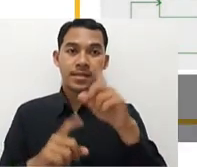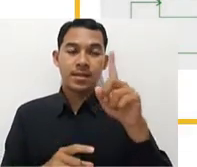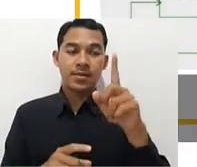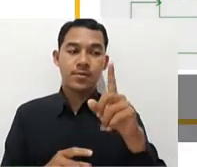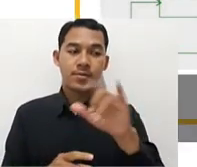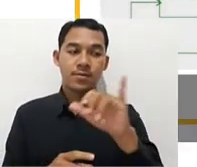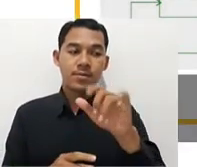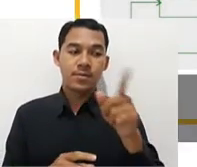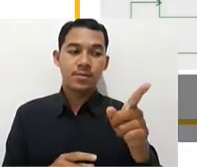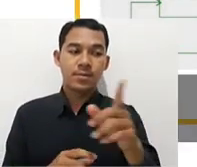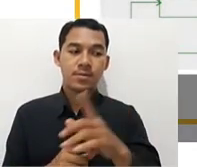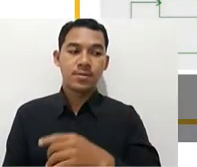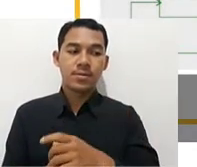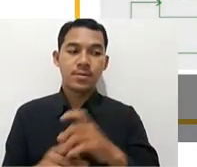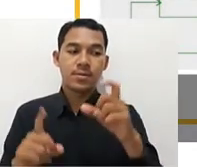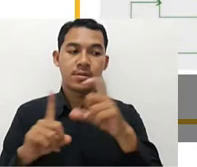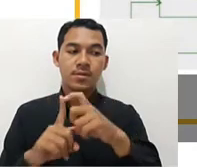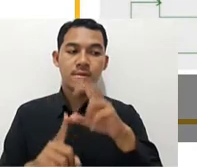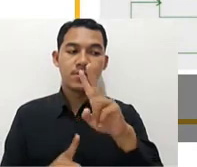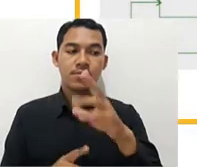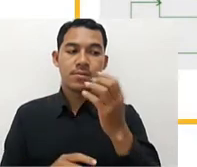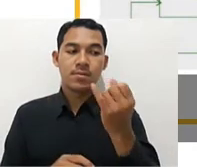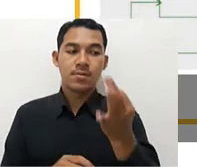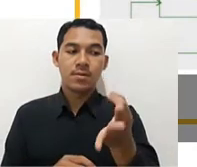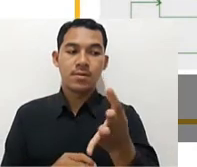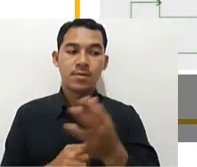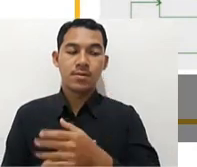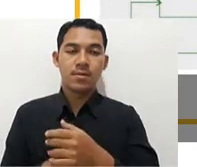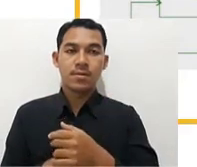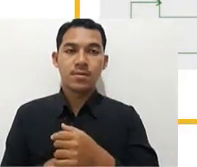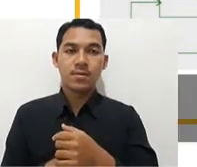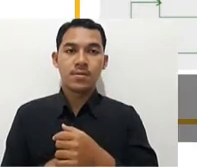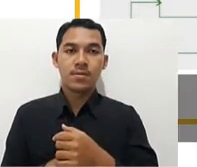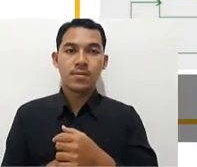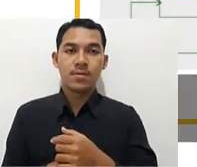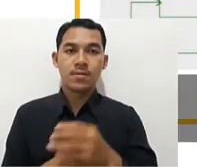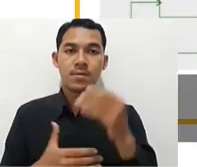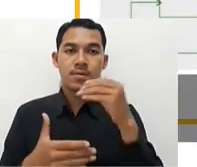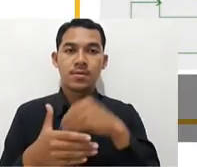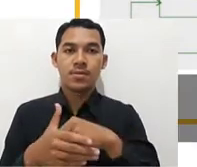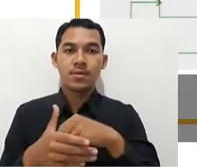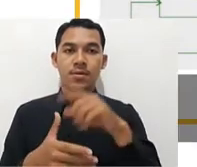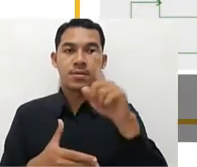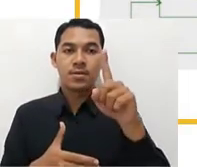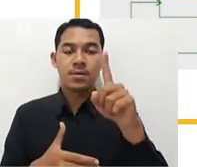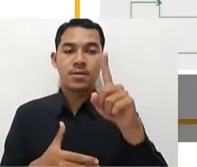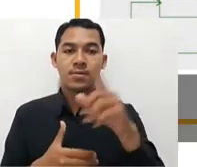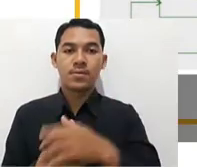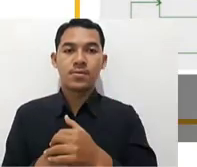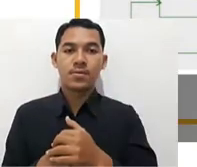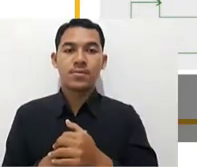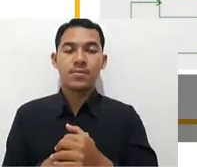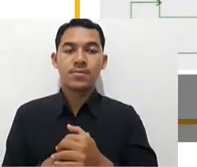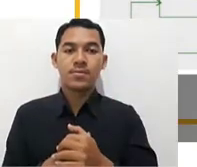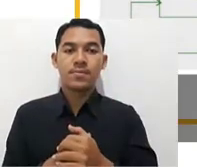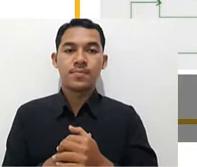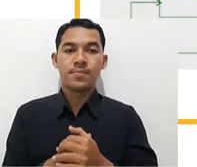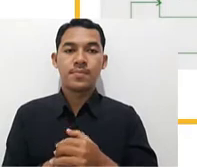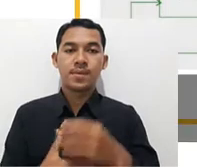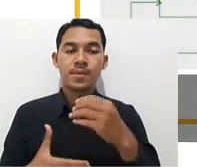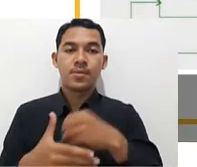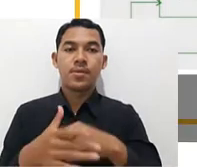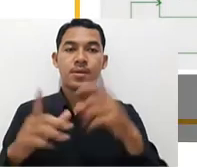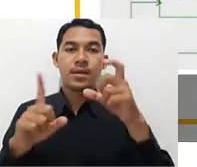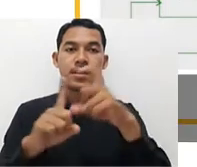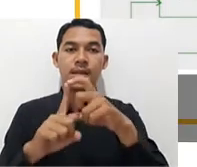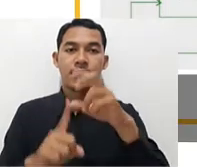1. Ya. D2-nya ntar di sini berapa nilainya nih? Kita lihat. Inputnya kan 1 nih, inputnya nih, ini kan input D1, D2 nih,